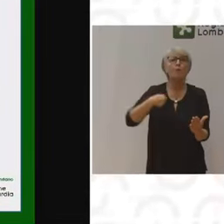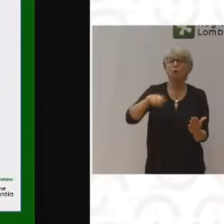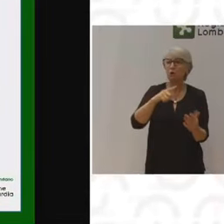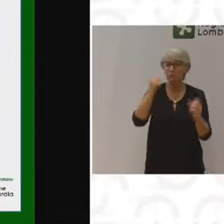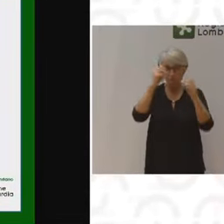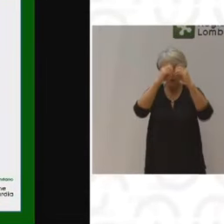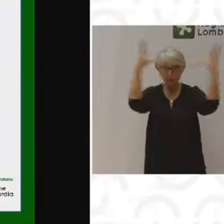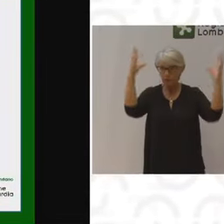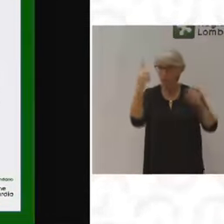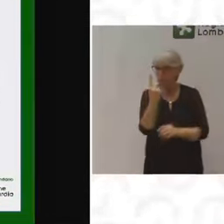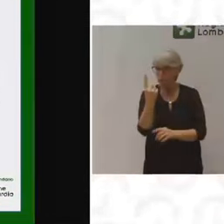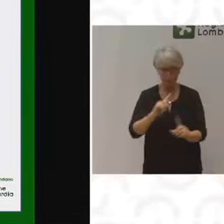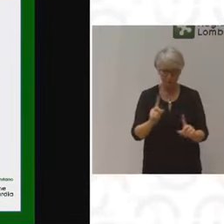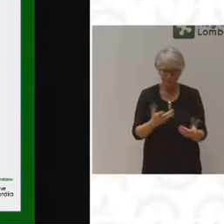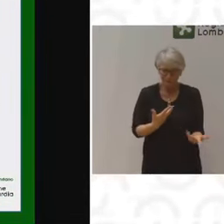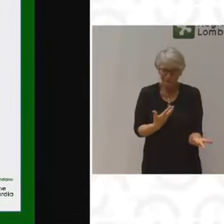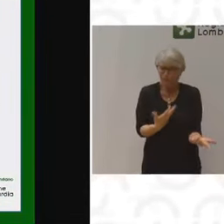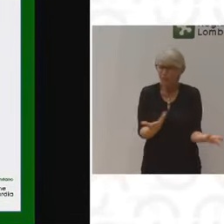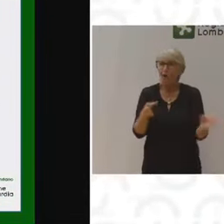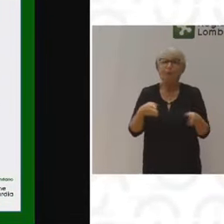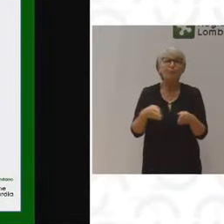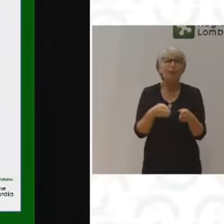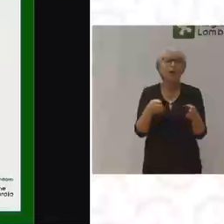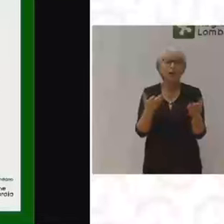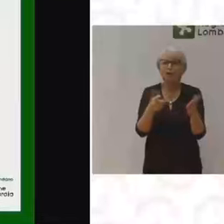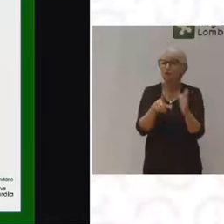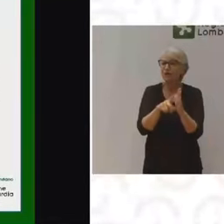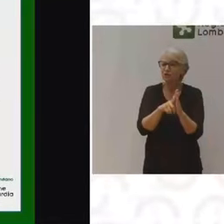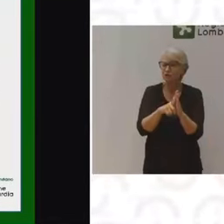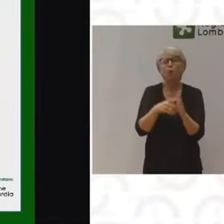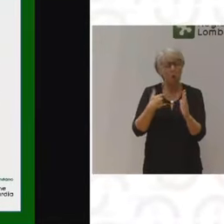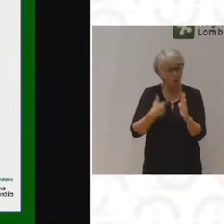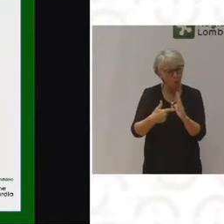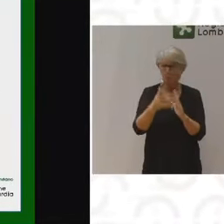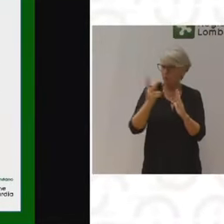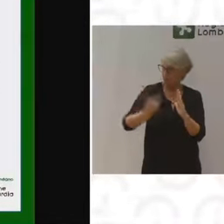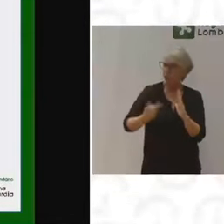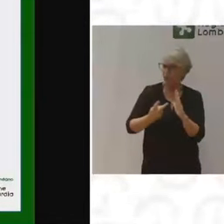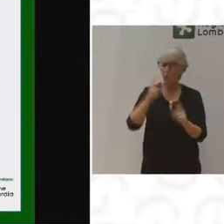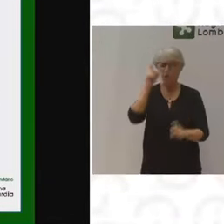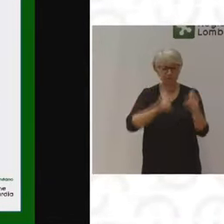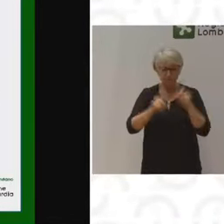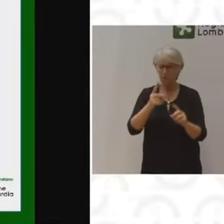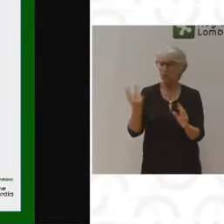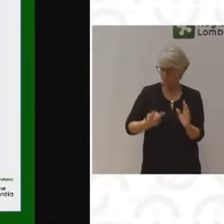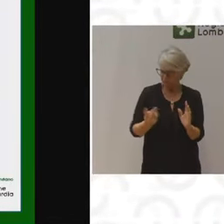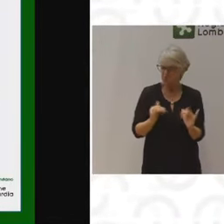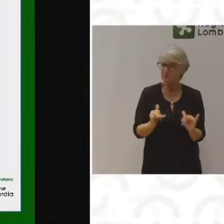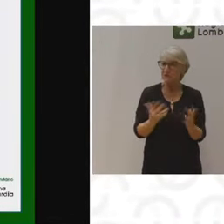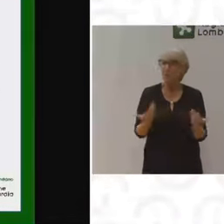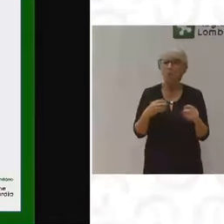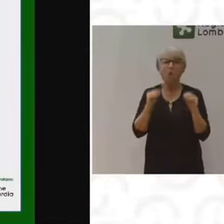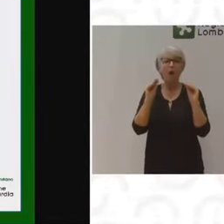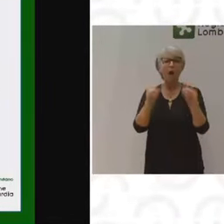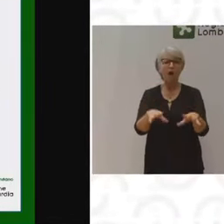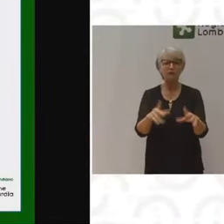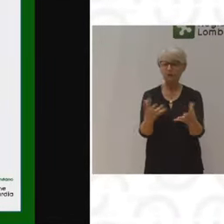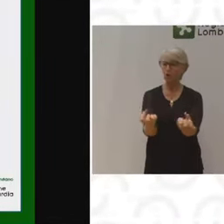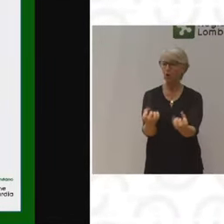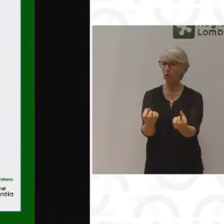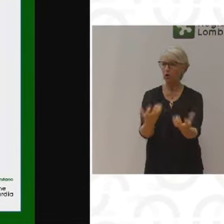un'idea. Un percorso legislativo forse lungo, sicuramente faticoso, ma che ci porta a realizzazioni concrete